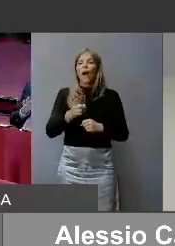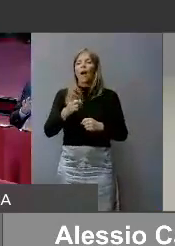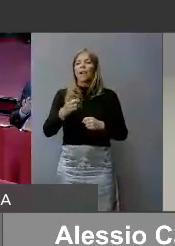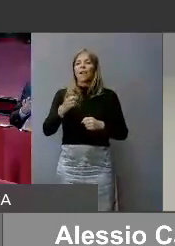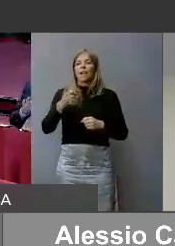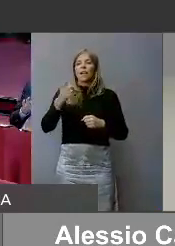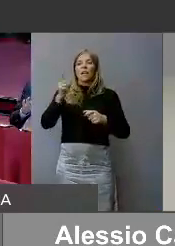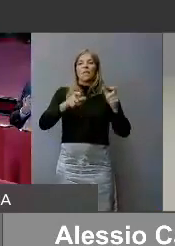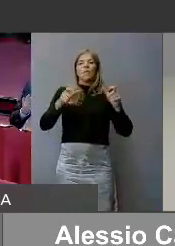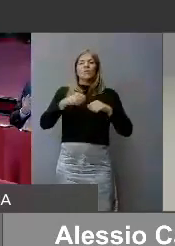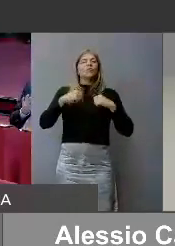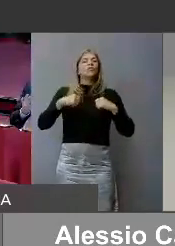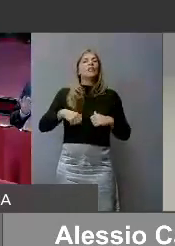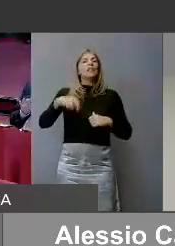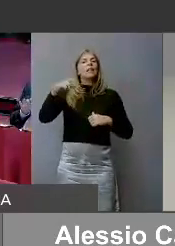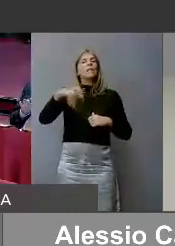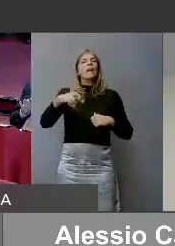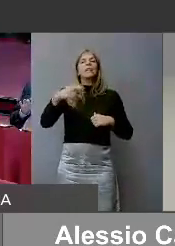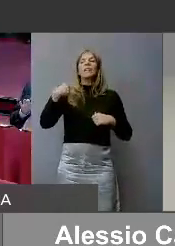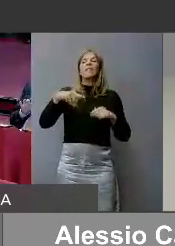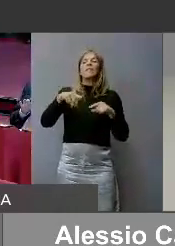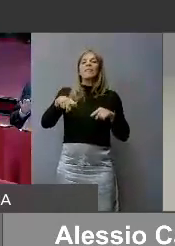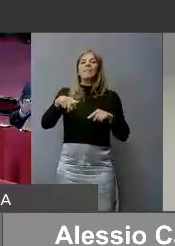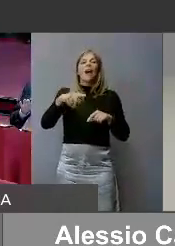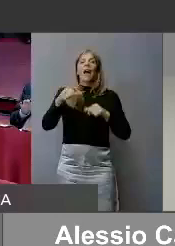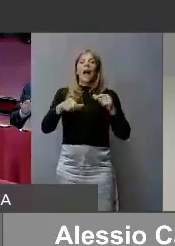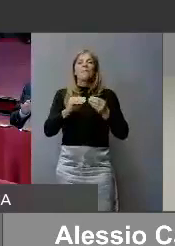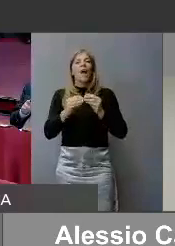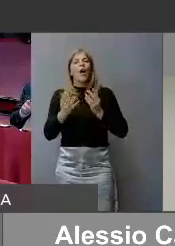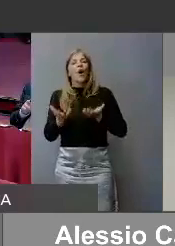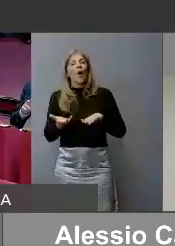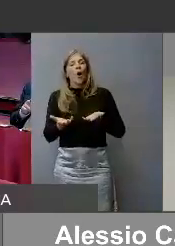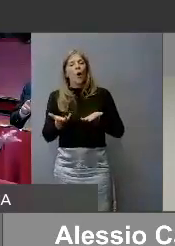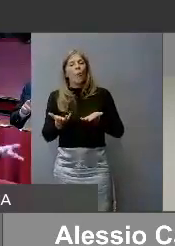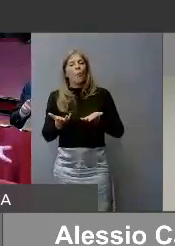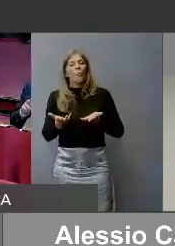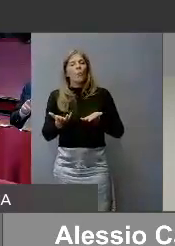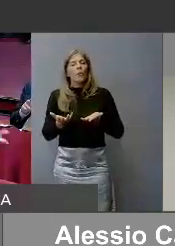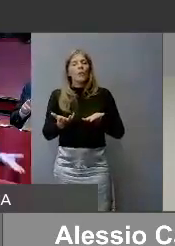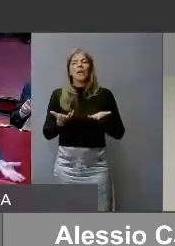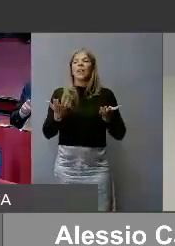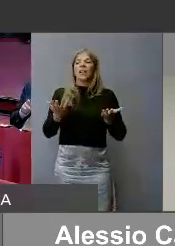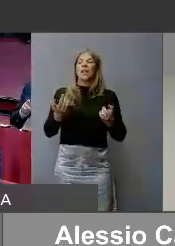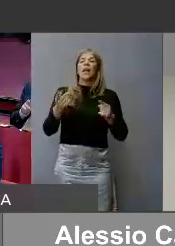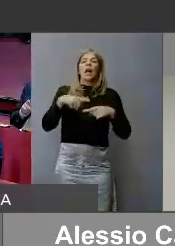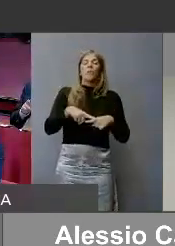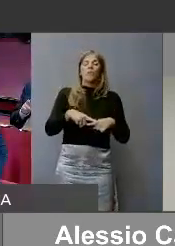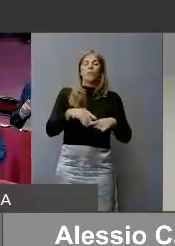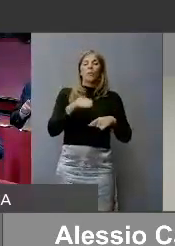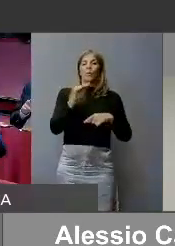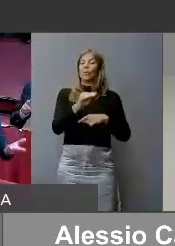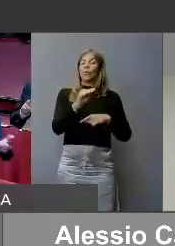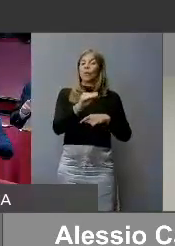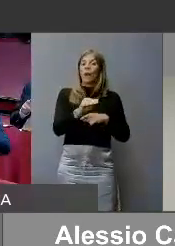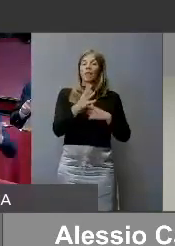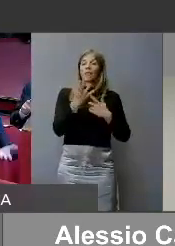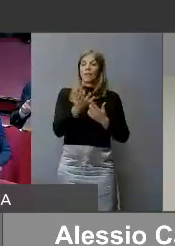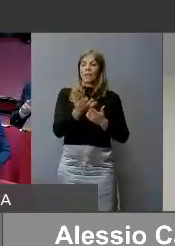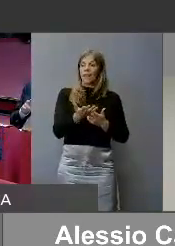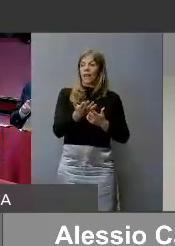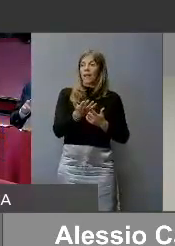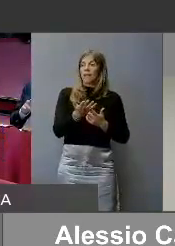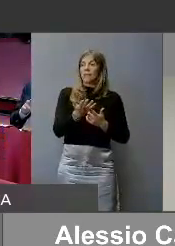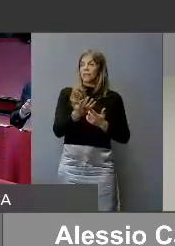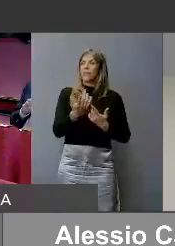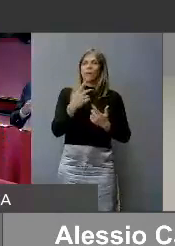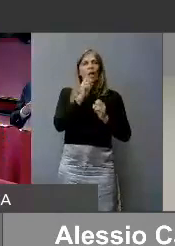a questo punto anche ovviamente quello che sarà lo diciamo in un'aula quindi non alla stampa quindi diciamo i cittadini in